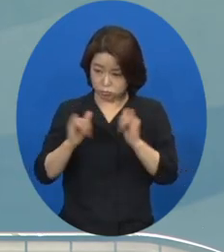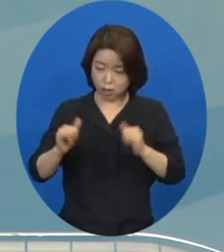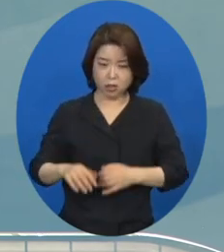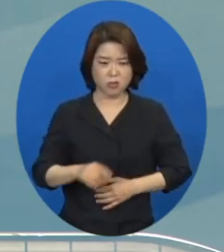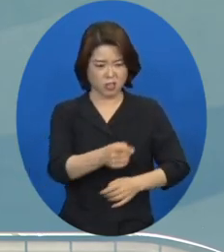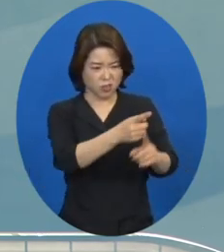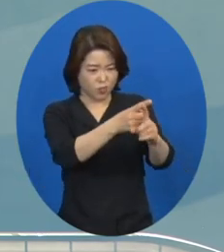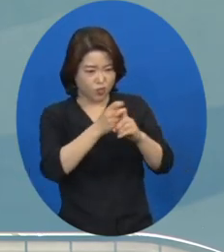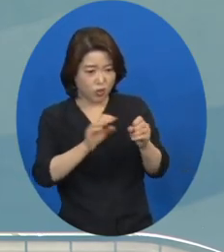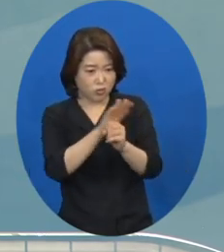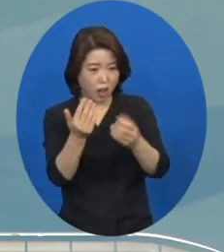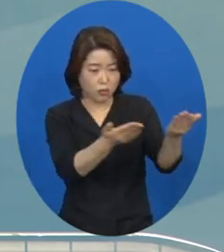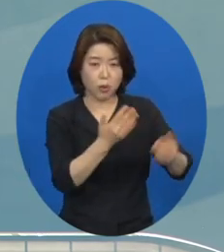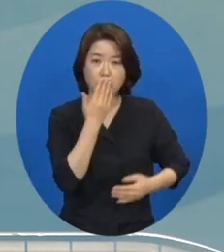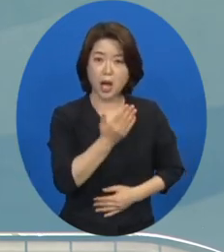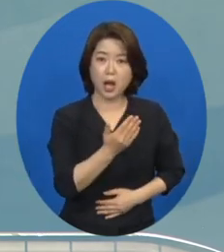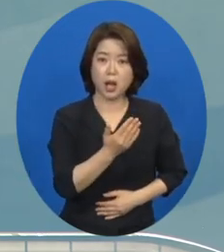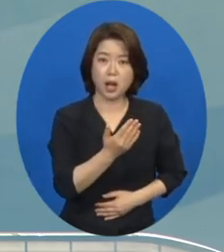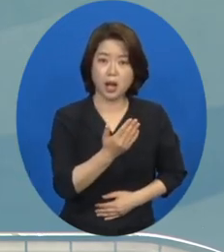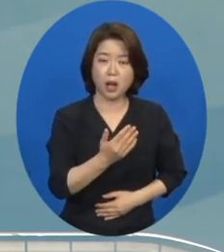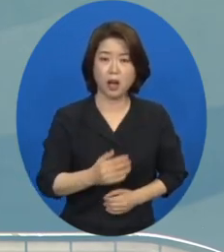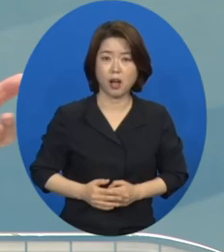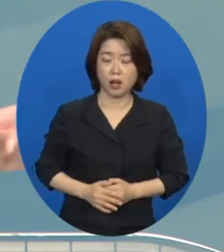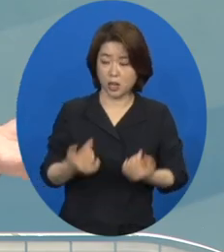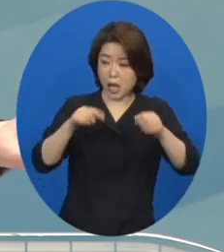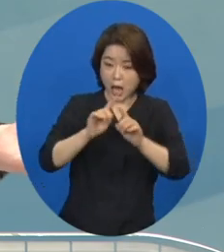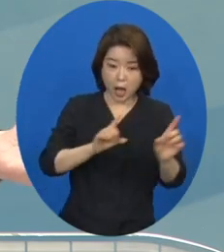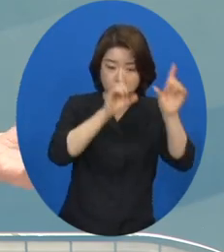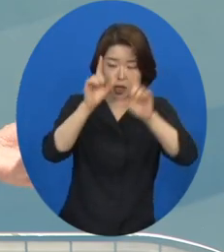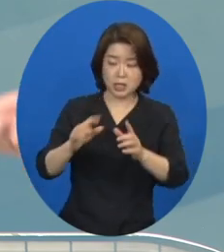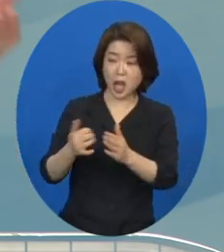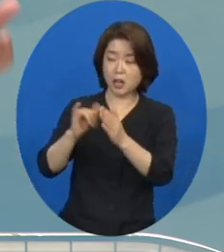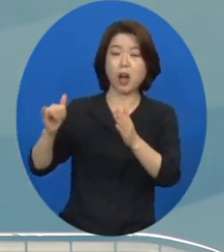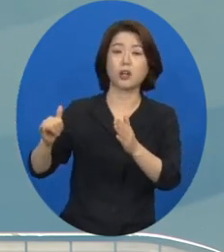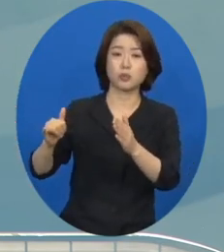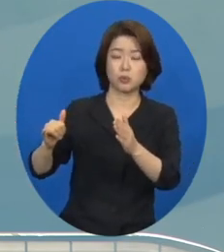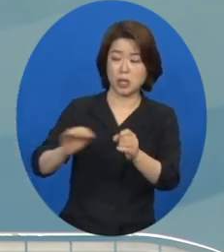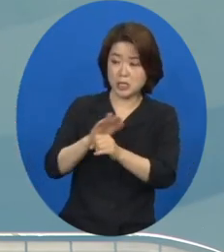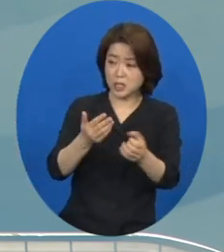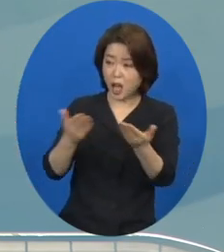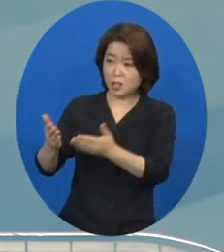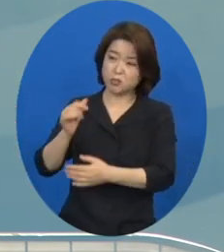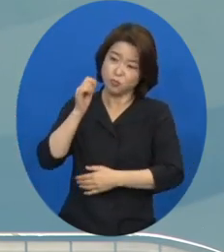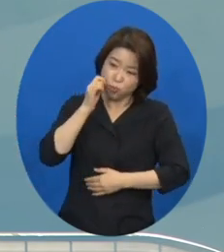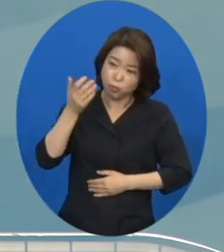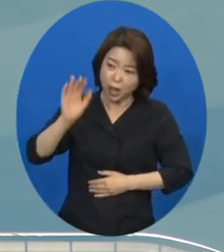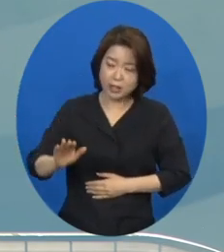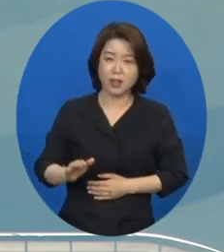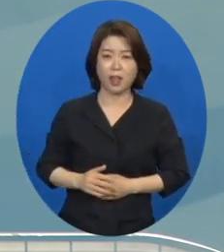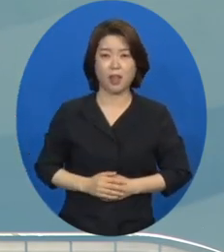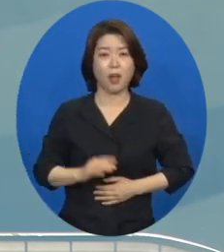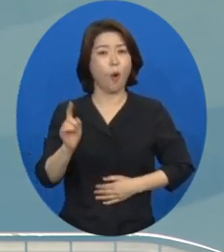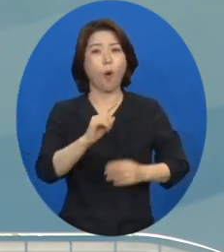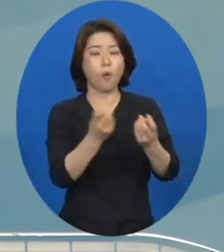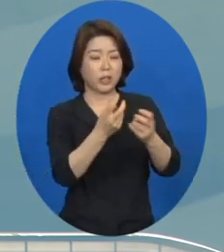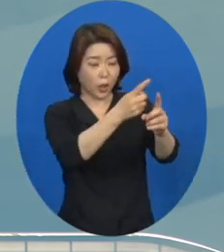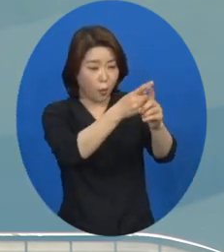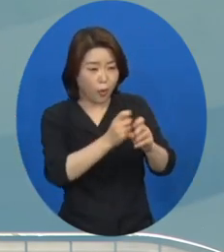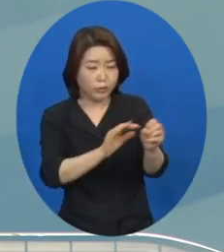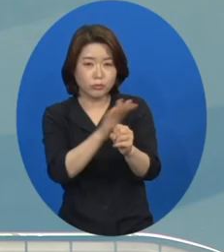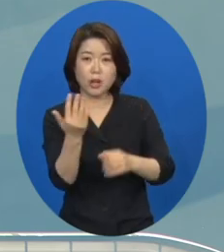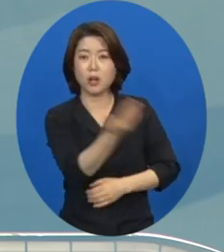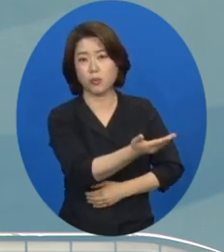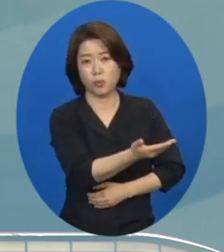원수를 사랑할 수 있어요? 아니, 함께 사는 가족도 사랑하지 못하고 사는데 어떻게 원수를